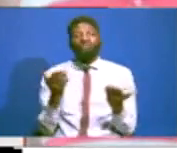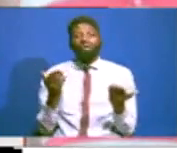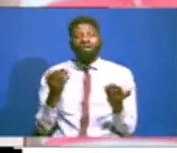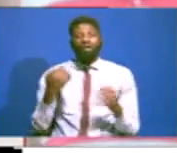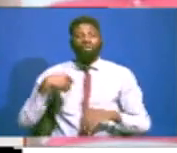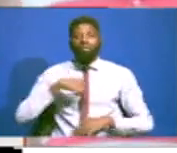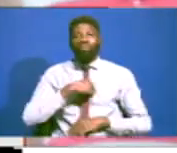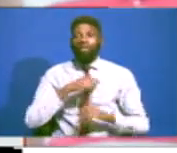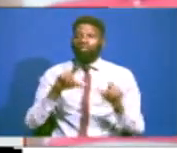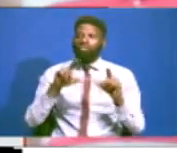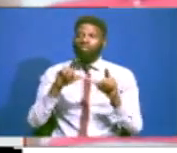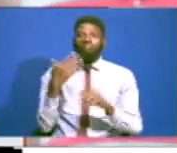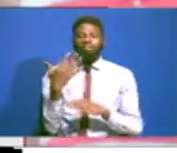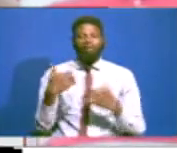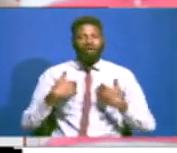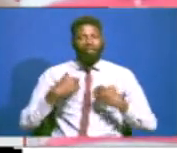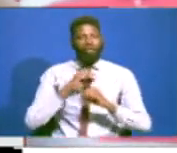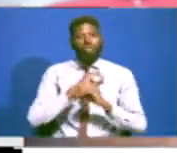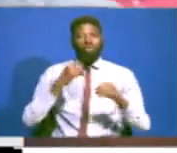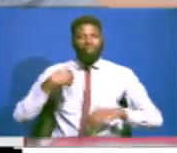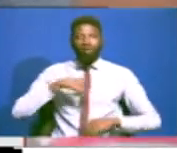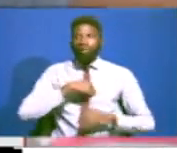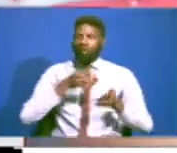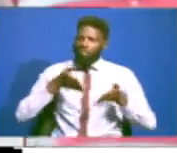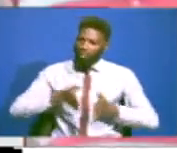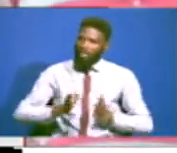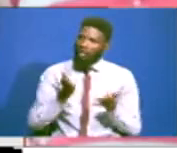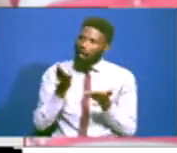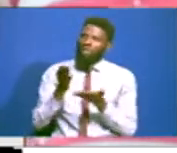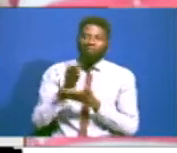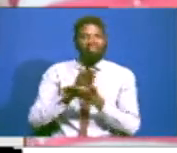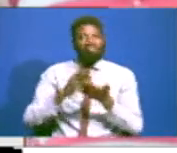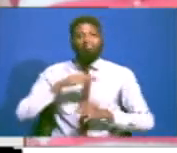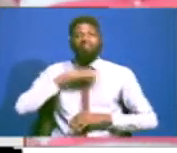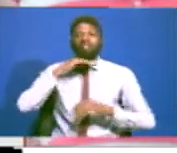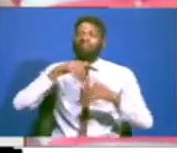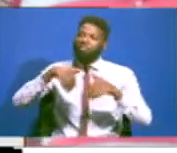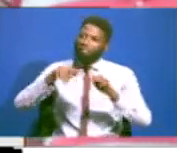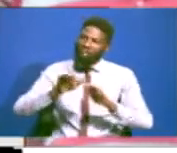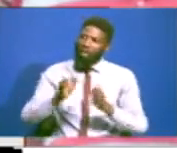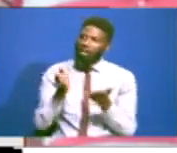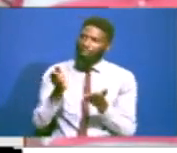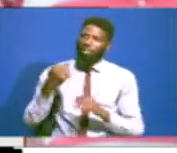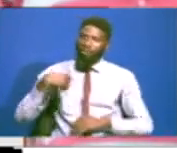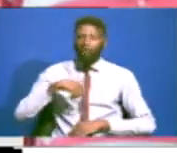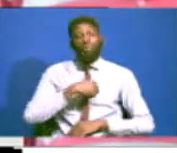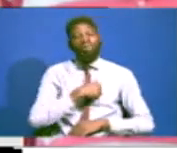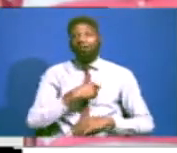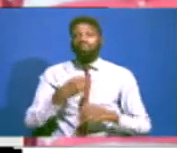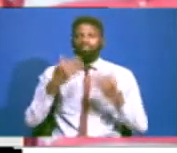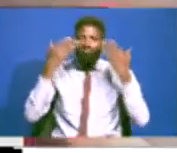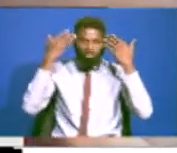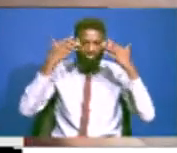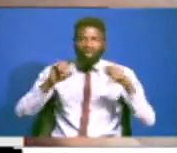yote, manake sisi tulizaliwa hapa. Baba zetu walikuwa ni hapa, hata wengine wamekufa tumezika huku huku. Sasa sisi hatuna, hatujui tuanzie wapi